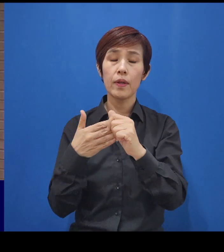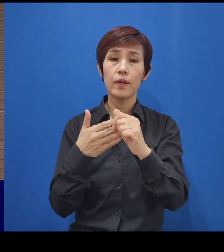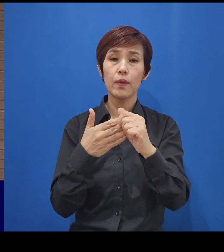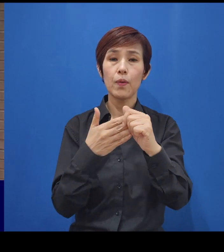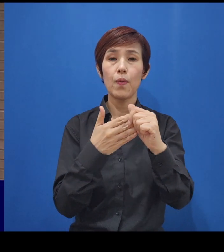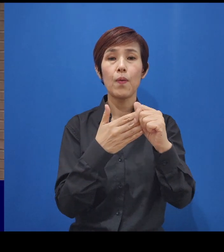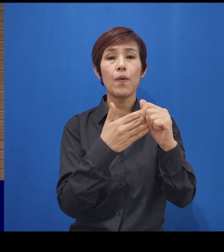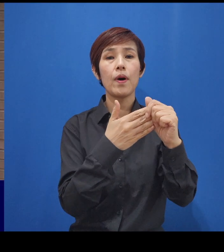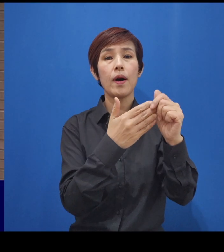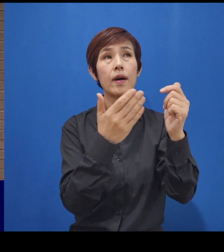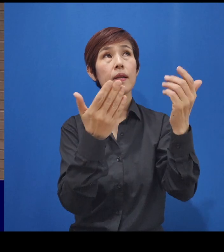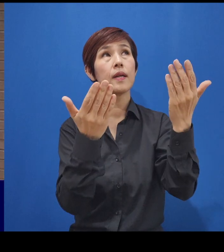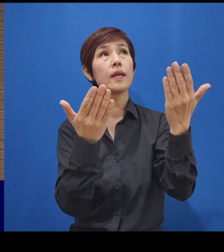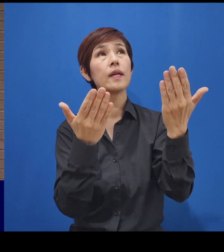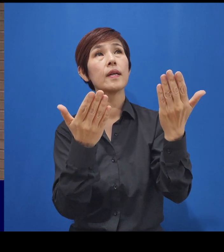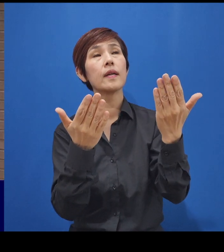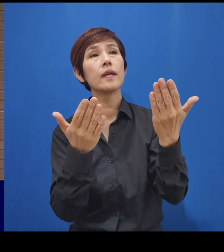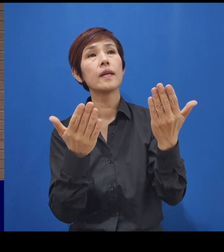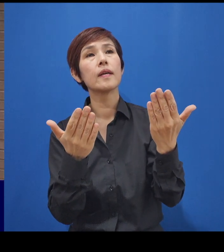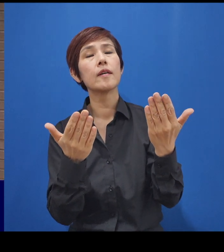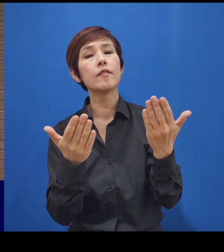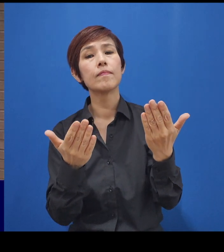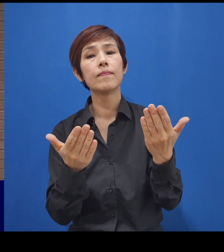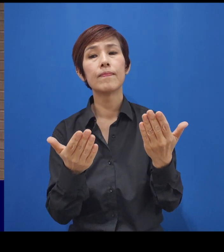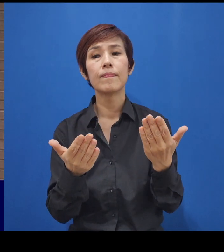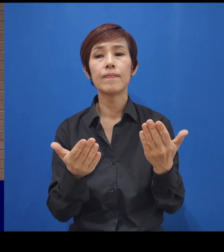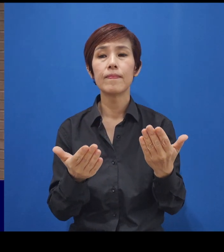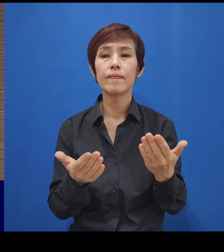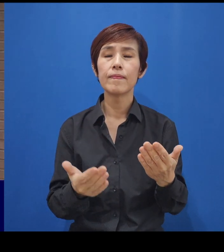빛으로 인도하니